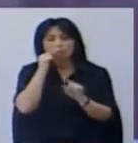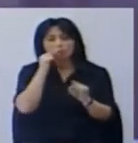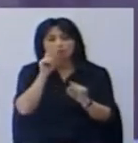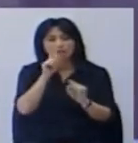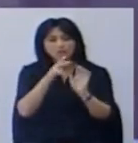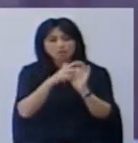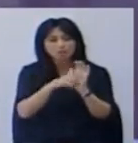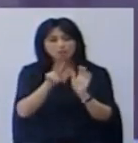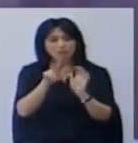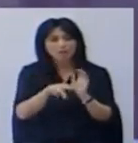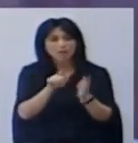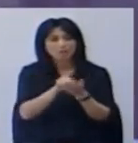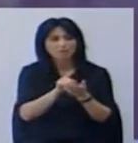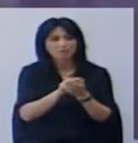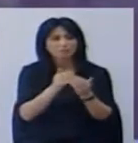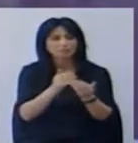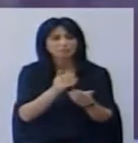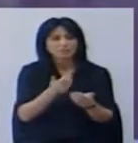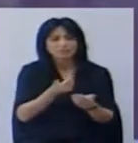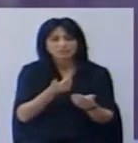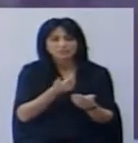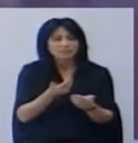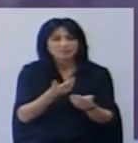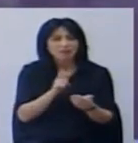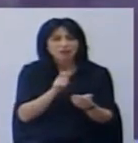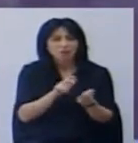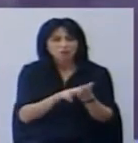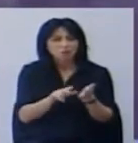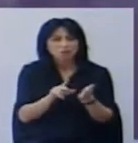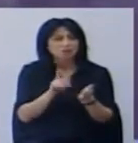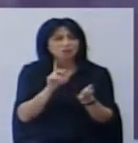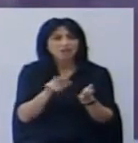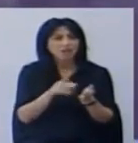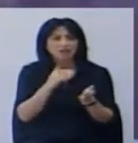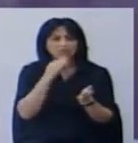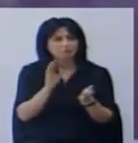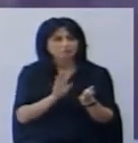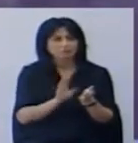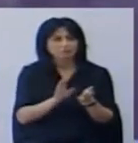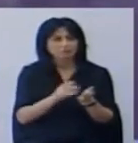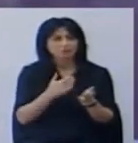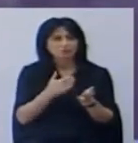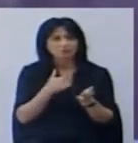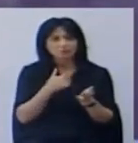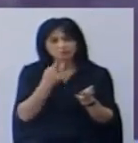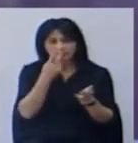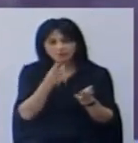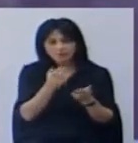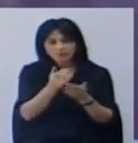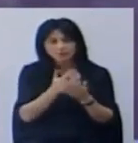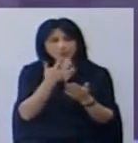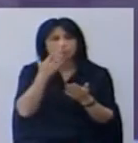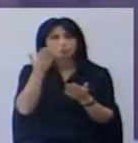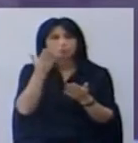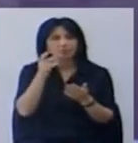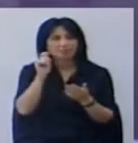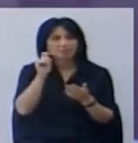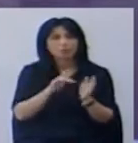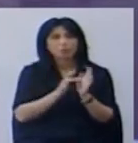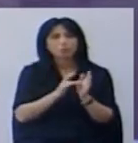180 ლარი პენსიაზეა და მისი საარსებო მინიმუმი 180 ლარი ნამდვილად არ არის და ჩვენ თუ გადავხედავთ სტატისტიკას, უცხოეთიდან